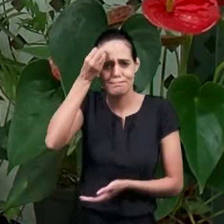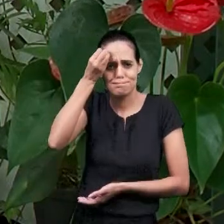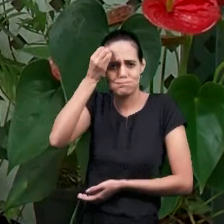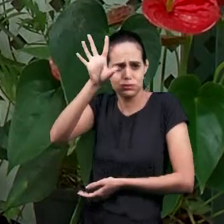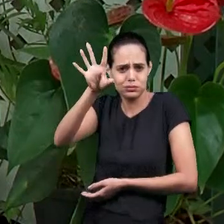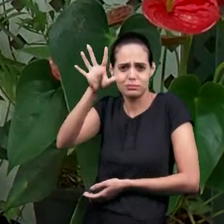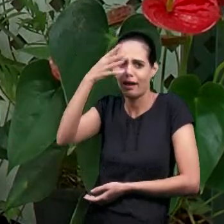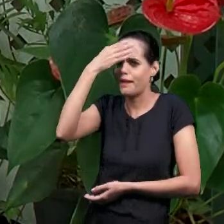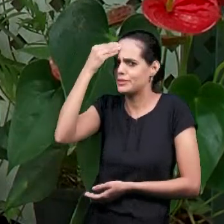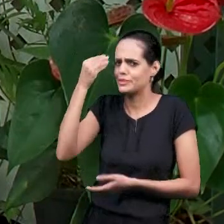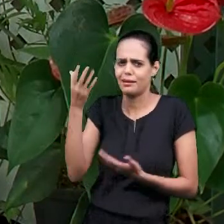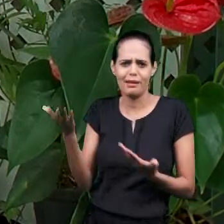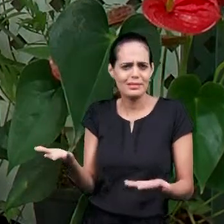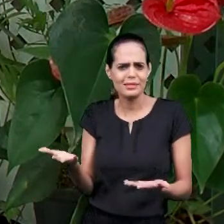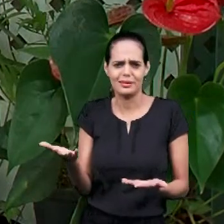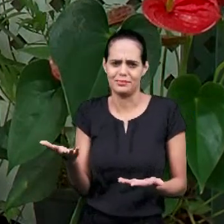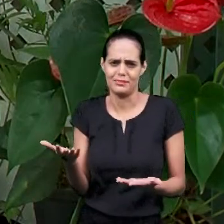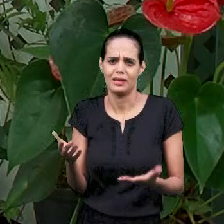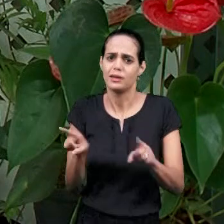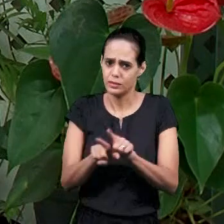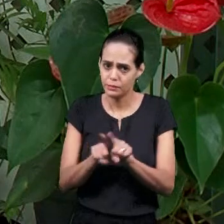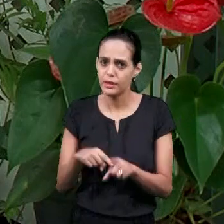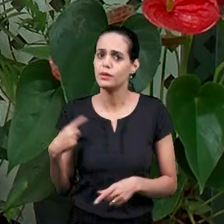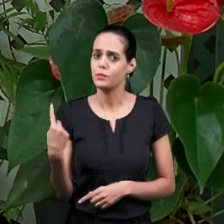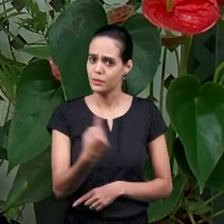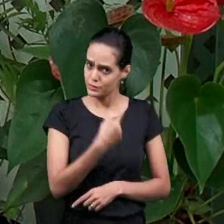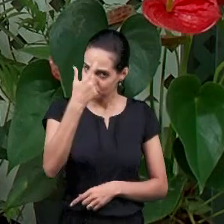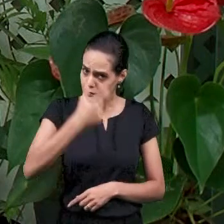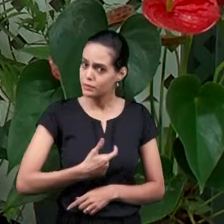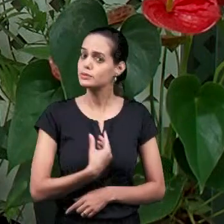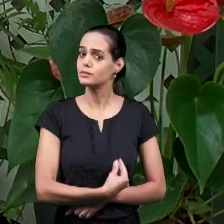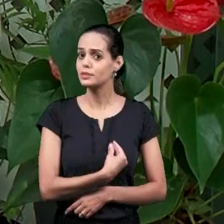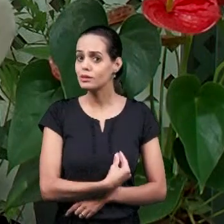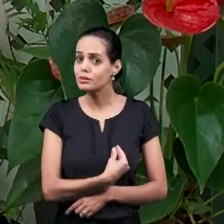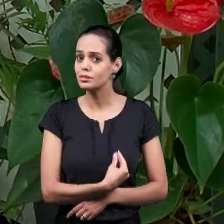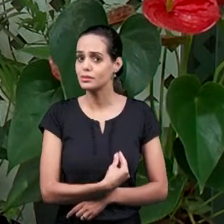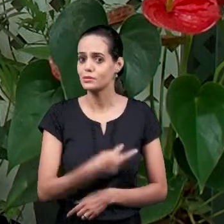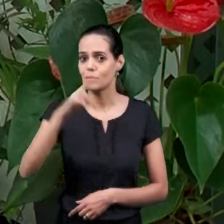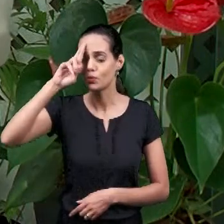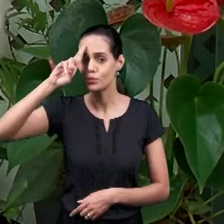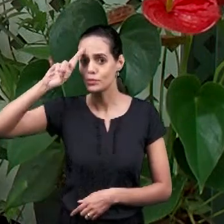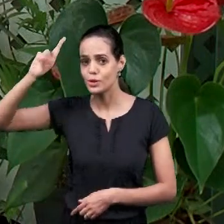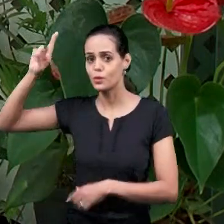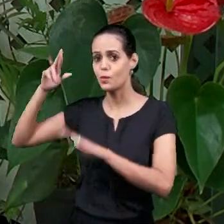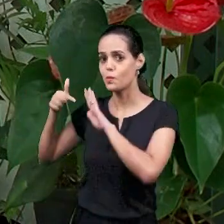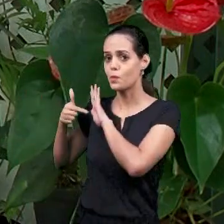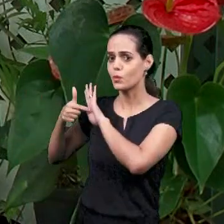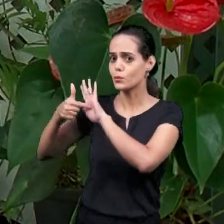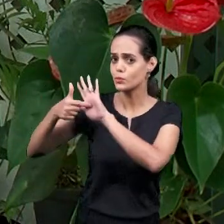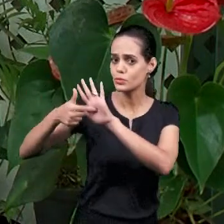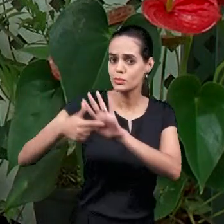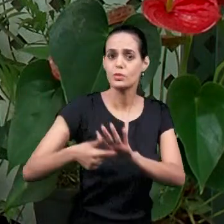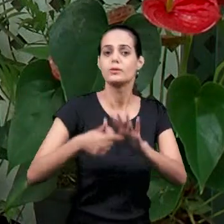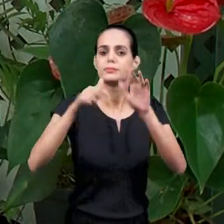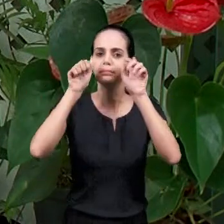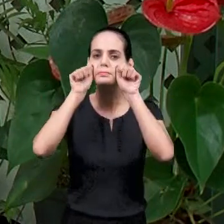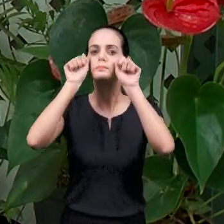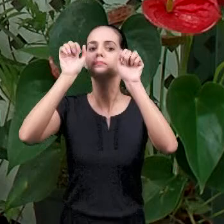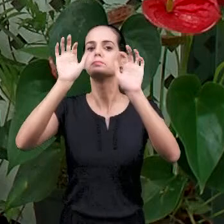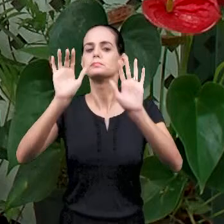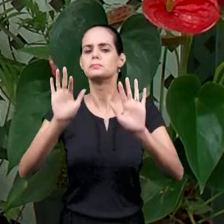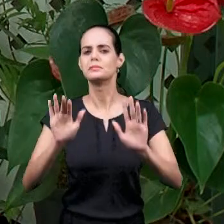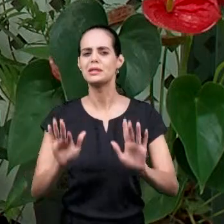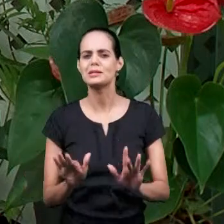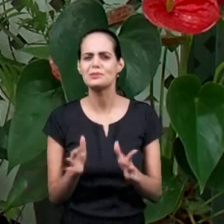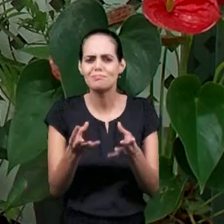vient elle tombe dans l'obéissance. Si on laisse, ça va arriver la même chose avec nous. Ce que le Seigneur a montré, a révélé,